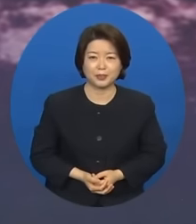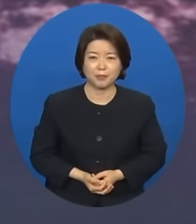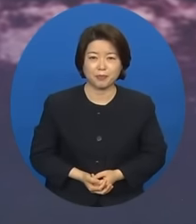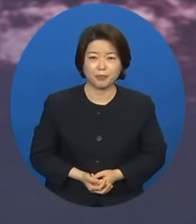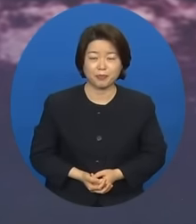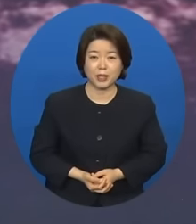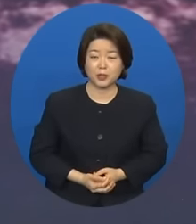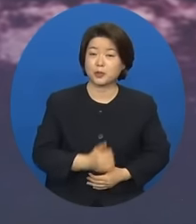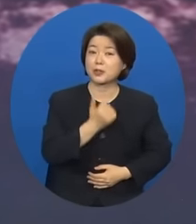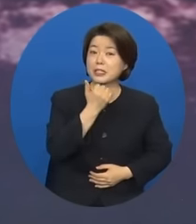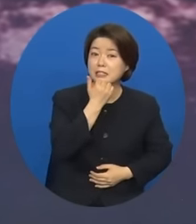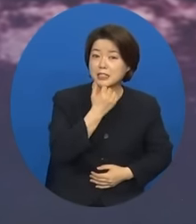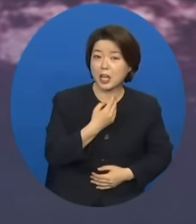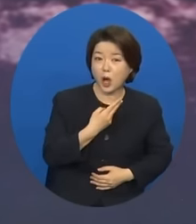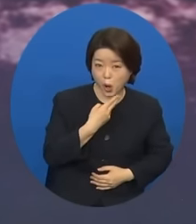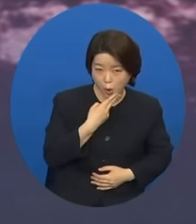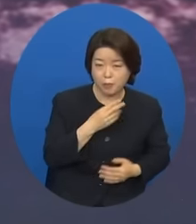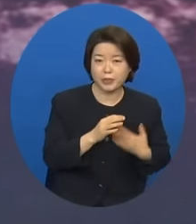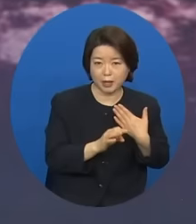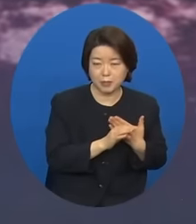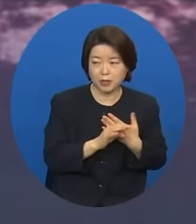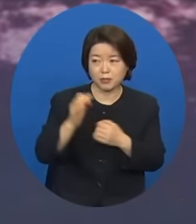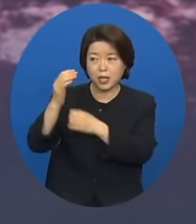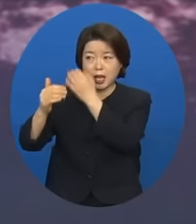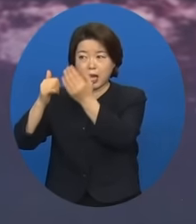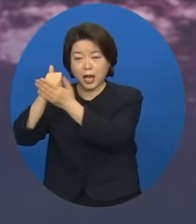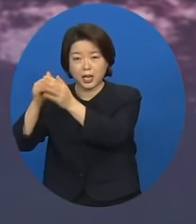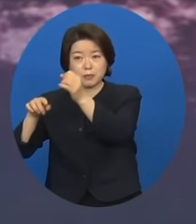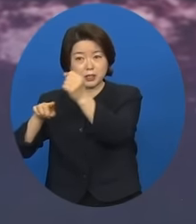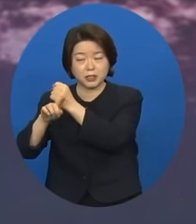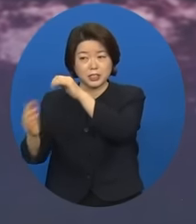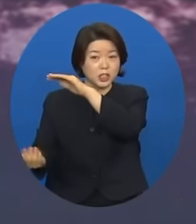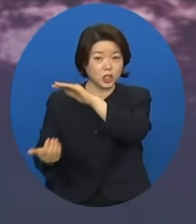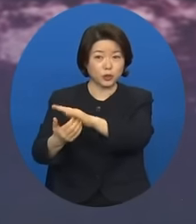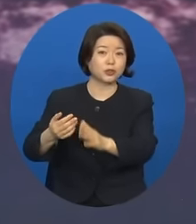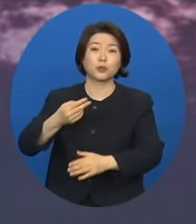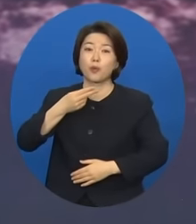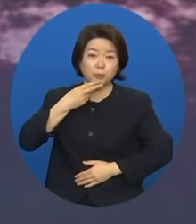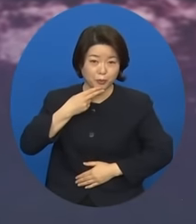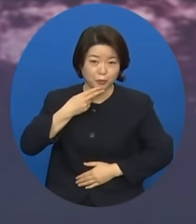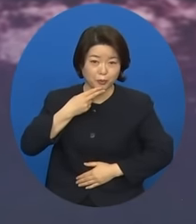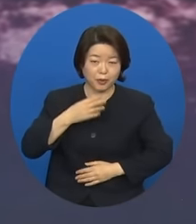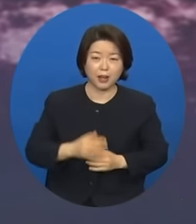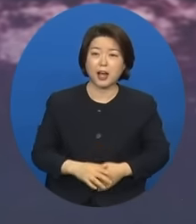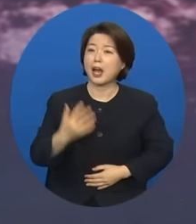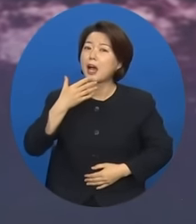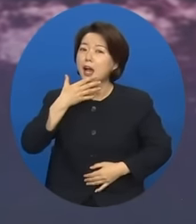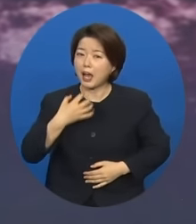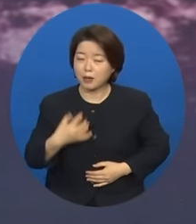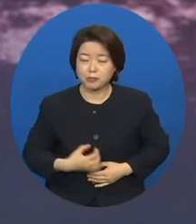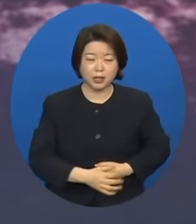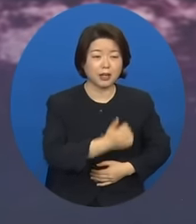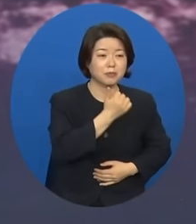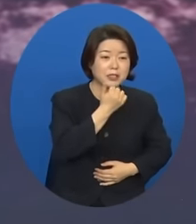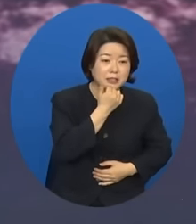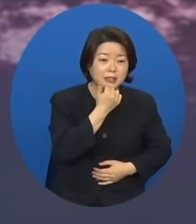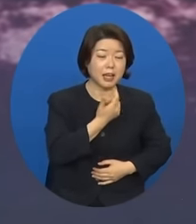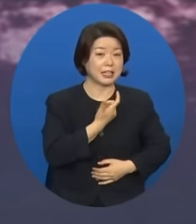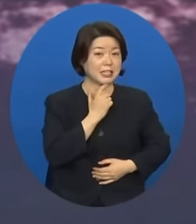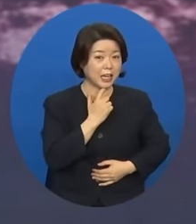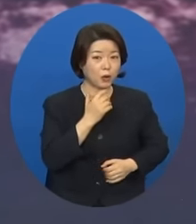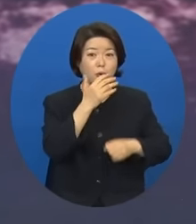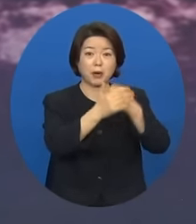바로 이삭 없이는 이삭 없이는 하나님의 뜻이 이루어지지 않기 때문에 아브라함과 이삭과의